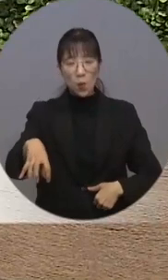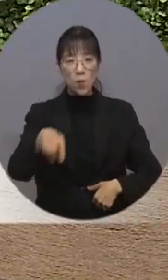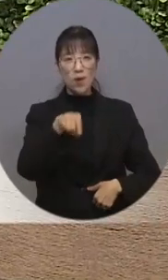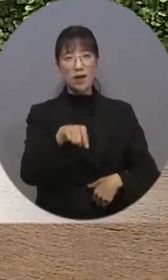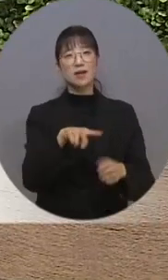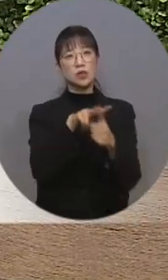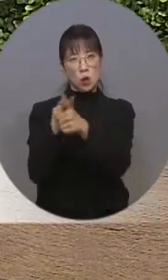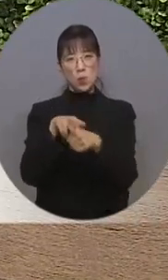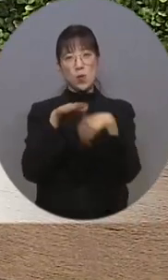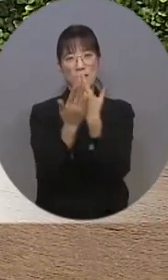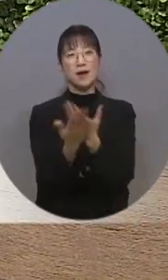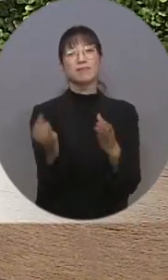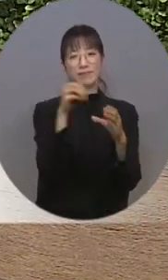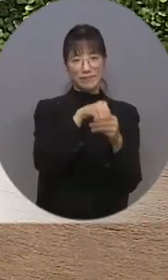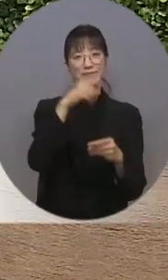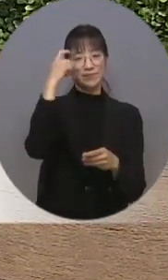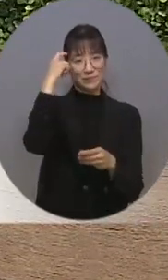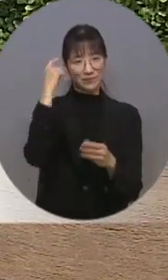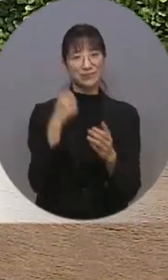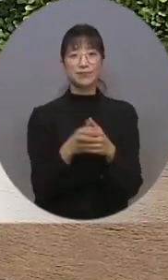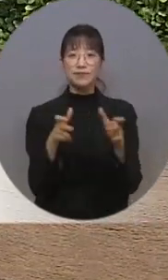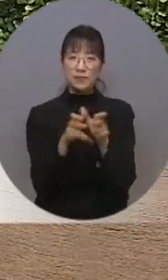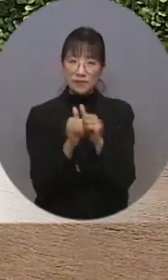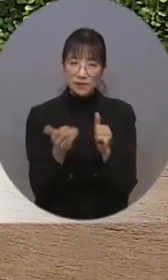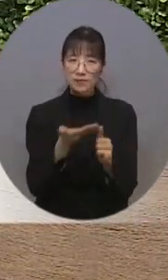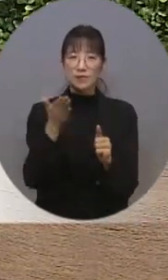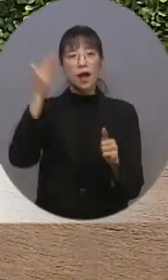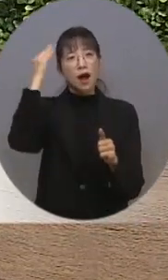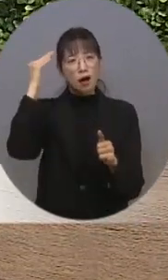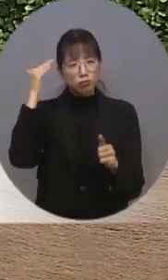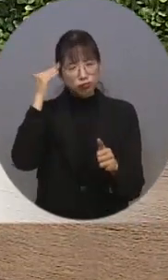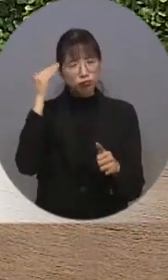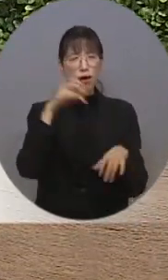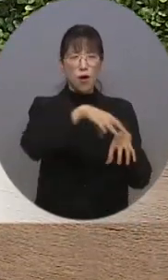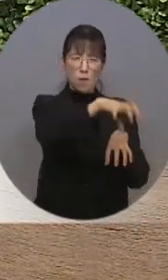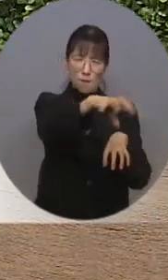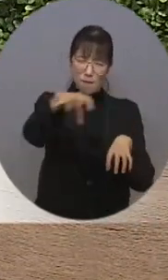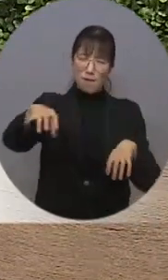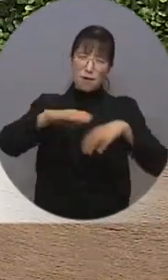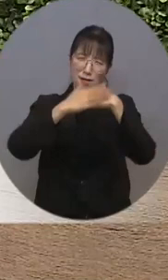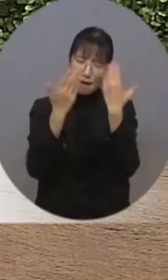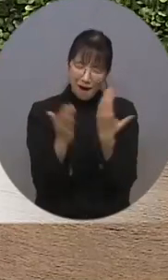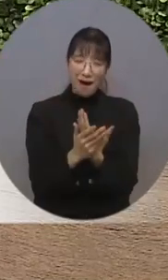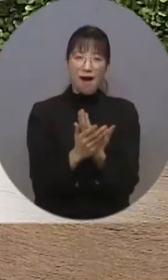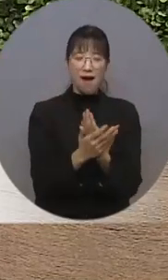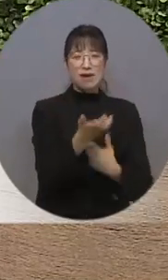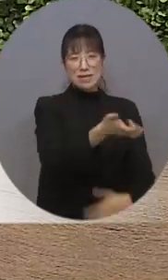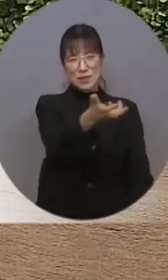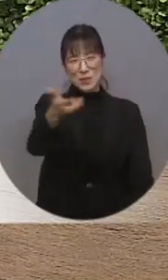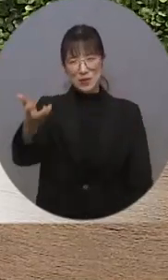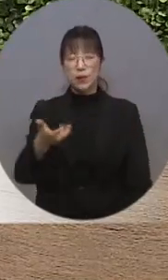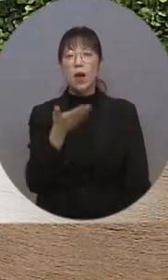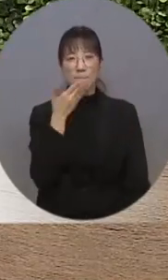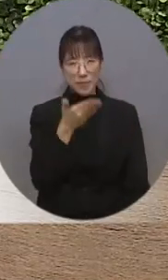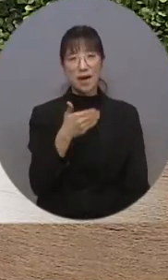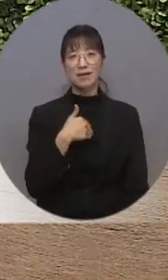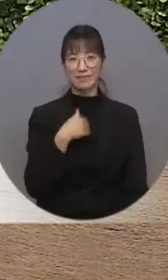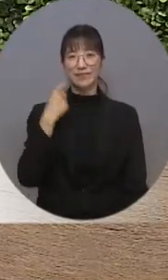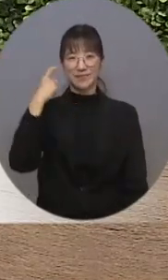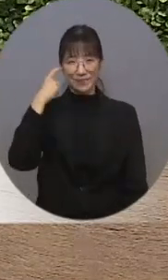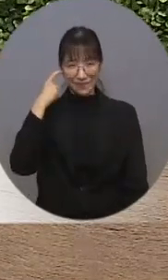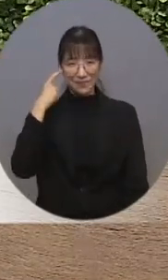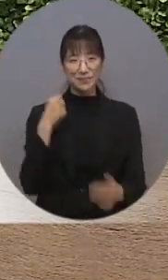안내할 계획이 있습니다. 장애인분들도 대한민국 구석구석 어디든지 다 이동 가능하시다고 저희는 생각하고